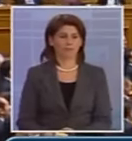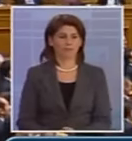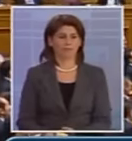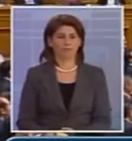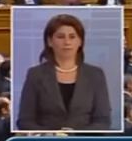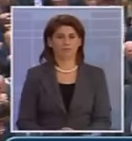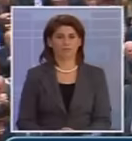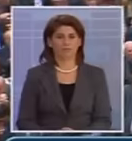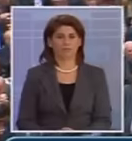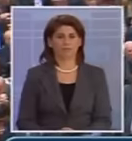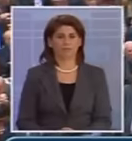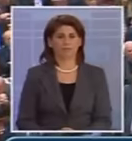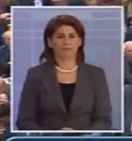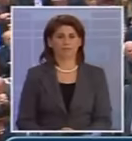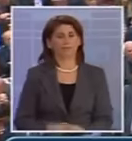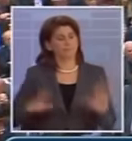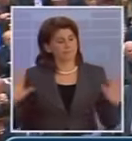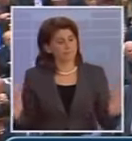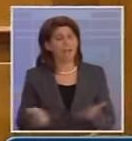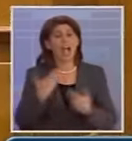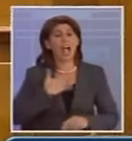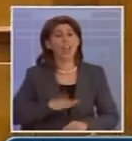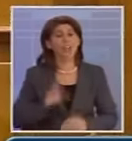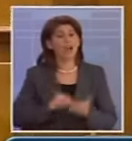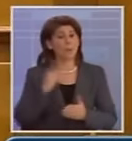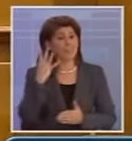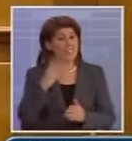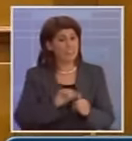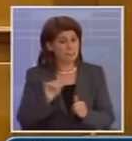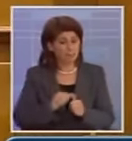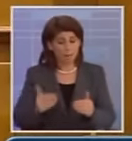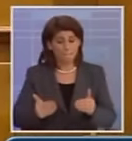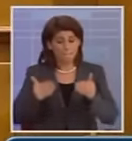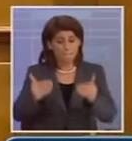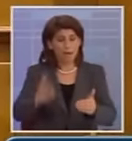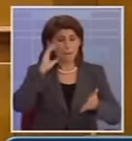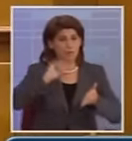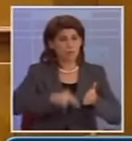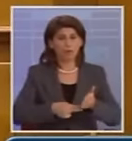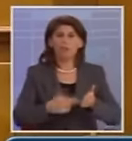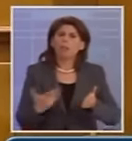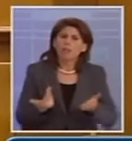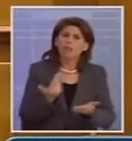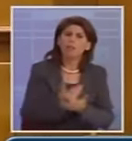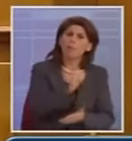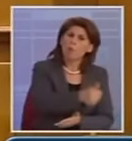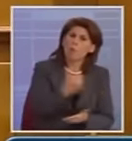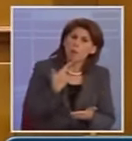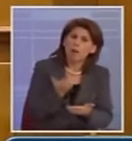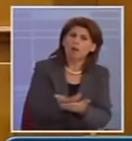Αλλά εν πάση περιπτώσει, αν θέλετε άλλους 4 μήνες παράταση του μνημονίου, γιατί δεν τη ζητάτε μόνοι σας?